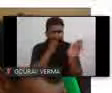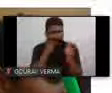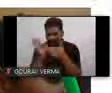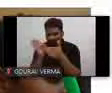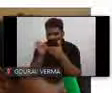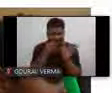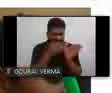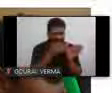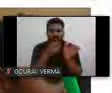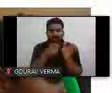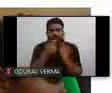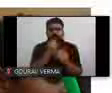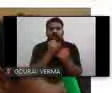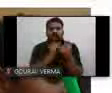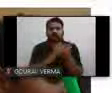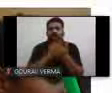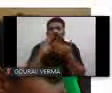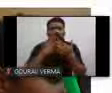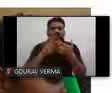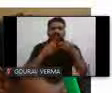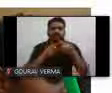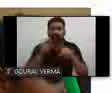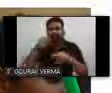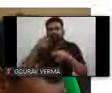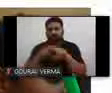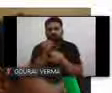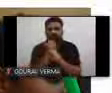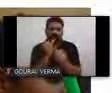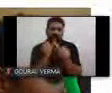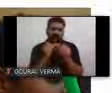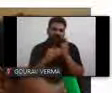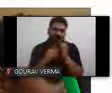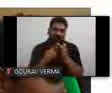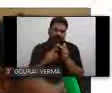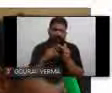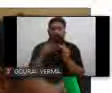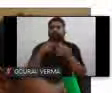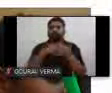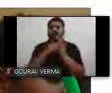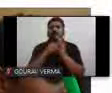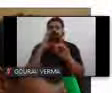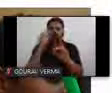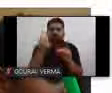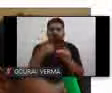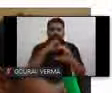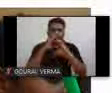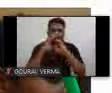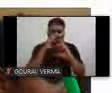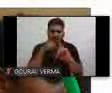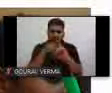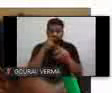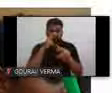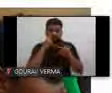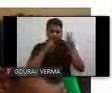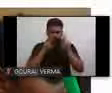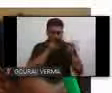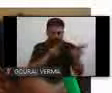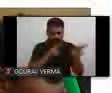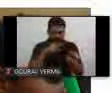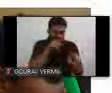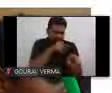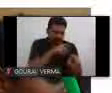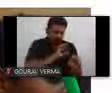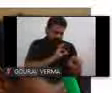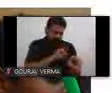कॉल्ड शिफ्ट ऑफ गेज. इट इज ऑल्सो ए प्री रिक्वेस्ट फॉर कम्युनिकेशन, फॉर मेकिंग विजुअल चॉइसेस. ठीक है, मुझे ये टॉय